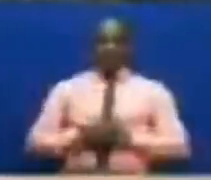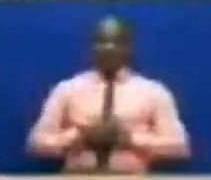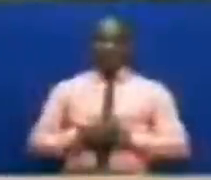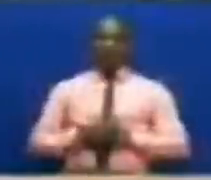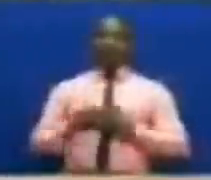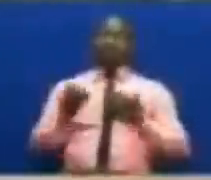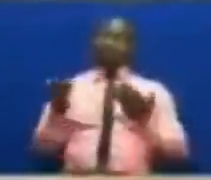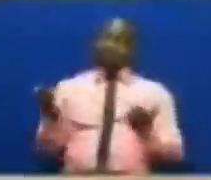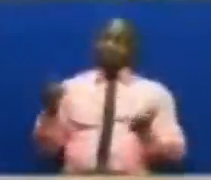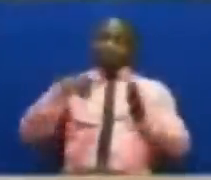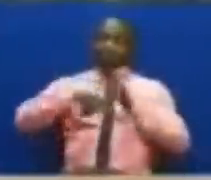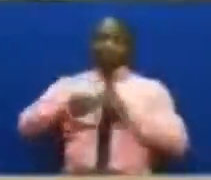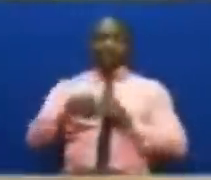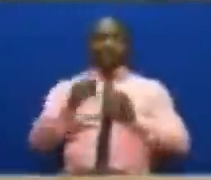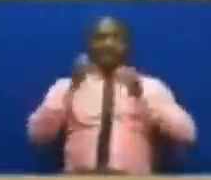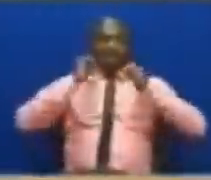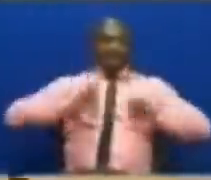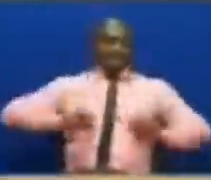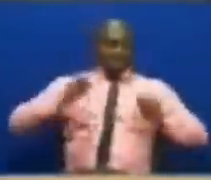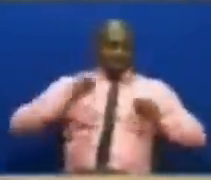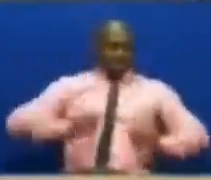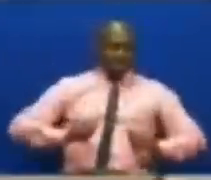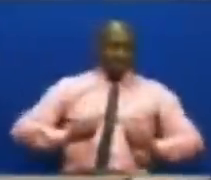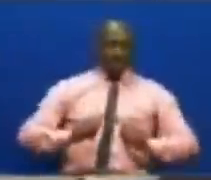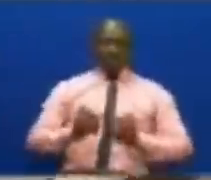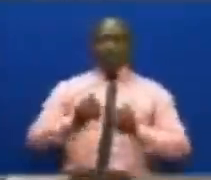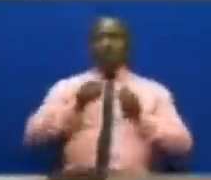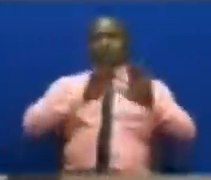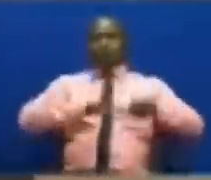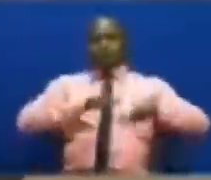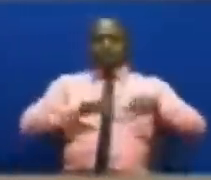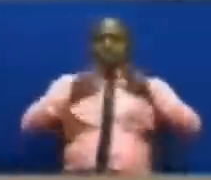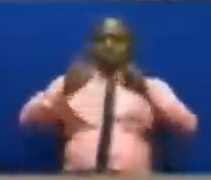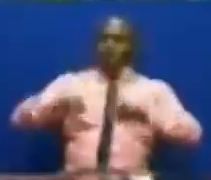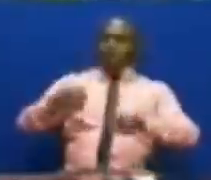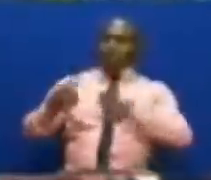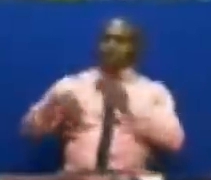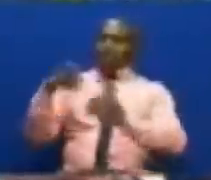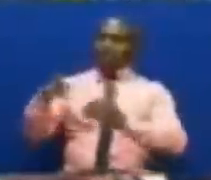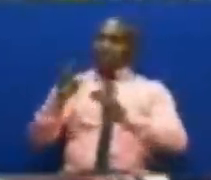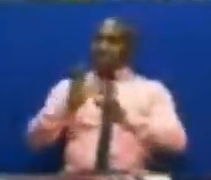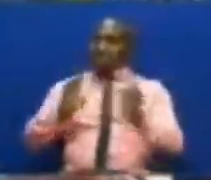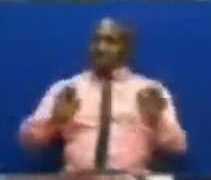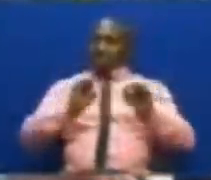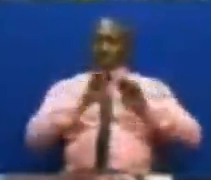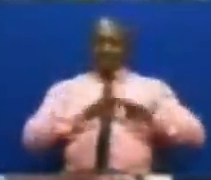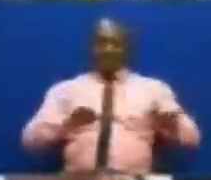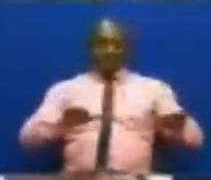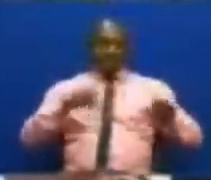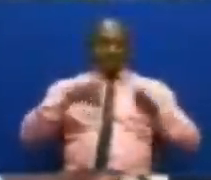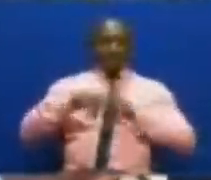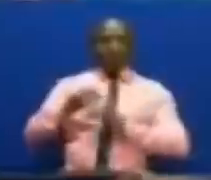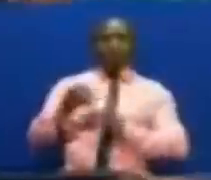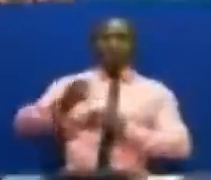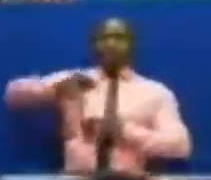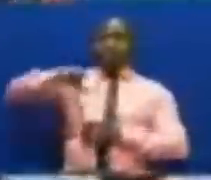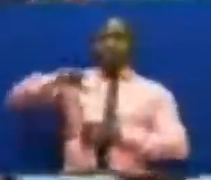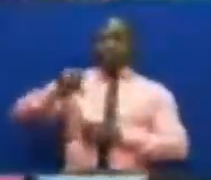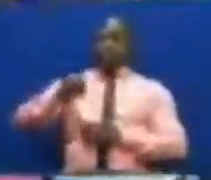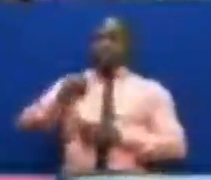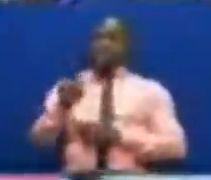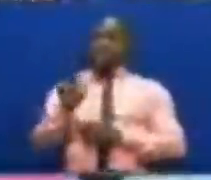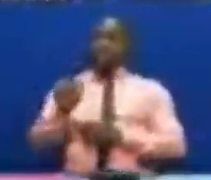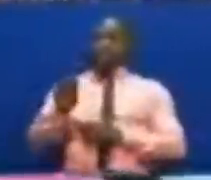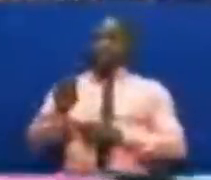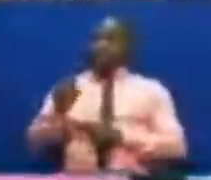Katika ziara hiyo, Polepole amekagua miradi ya maji safi na salama katika shehia ya Changaweni, Mgagadi na Wamba,